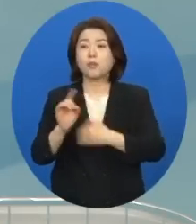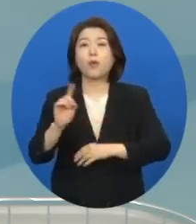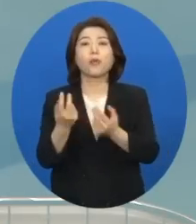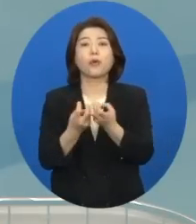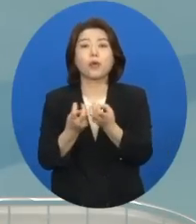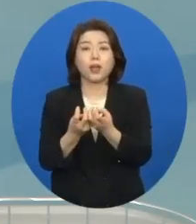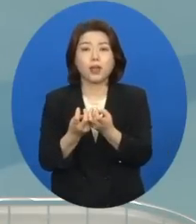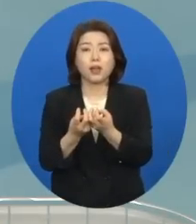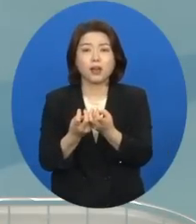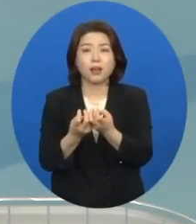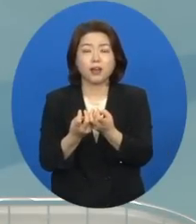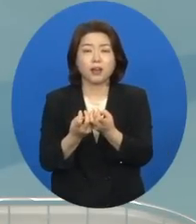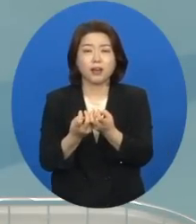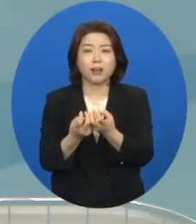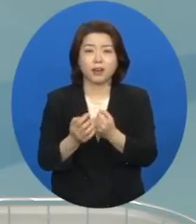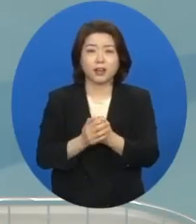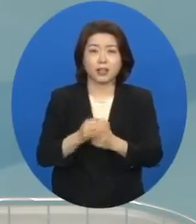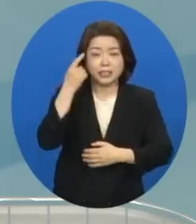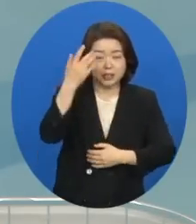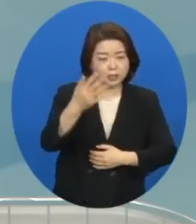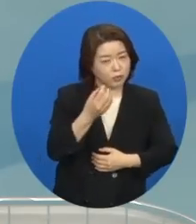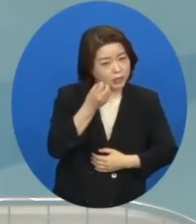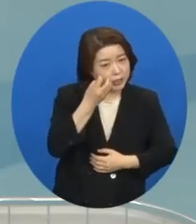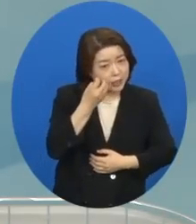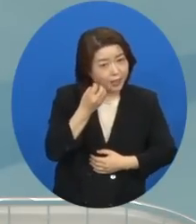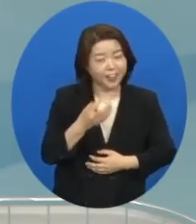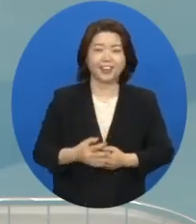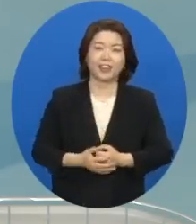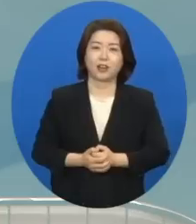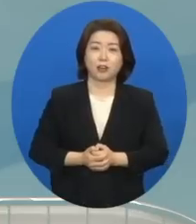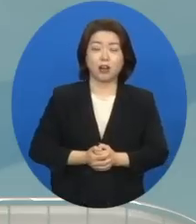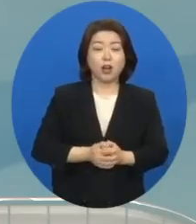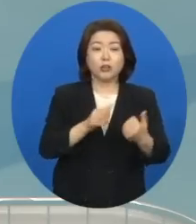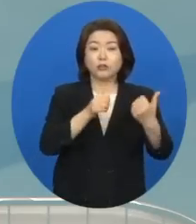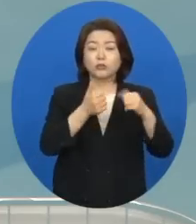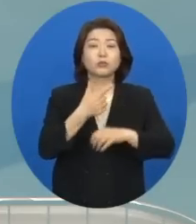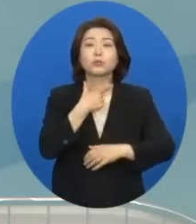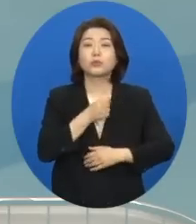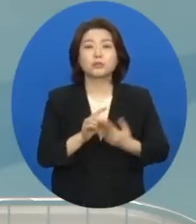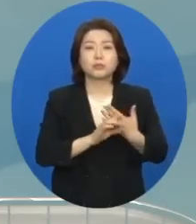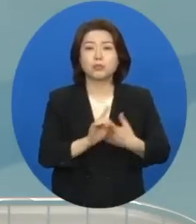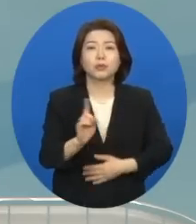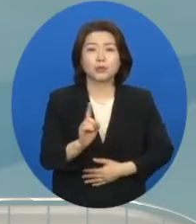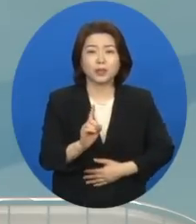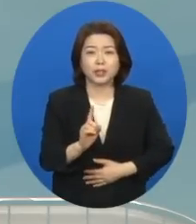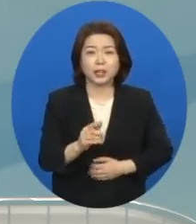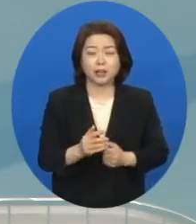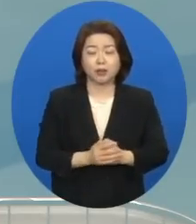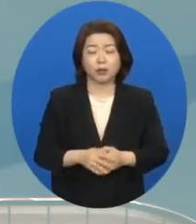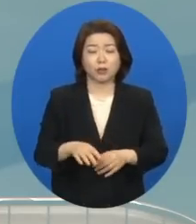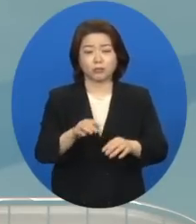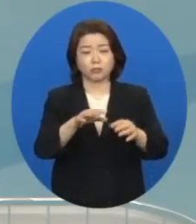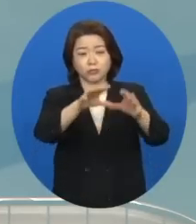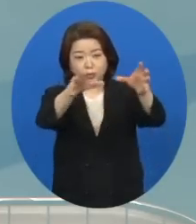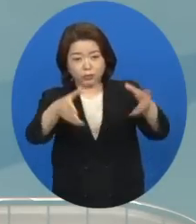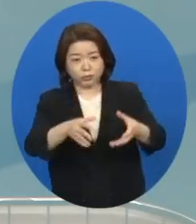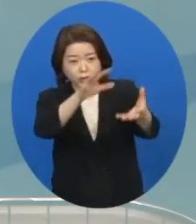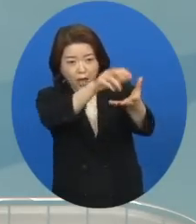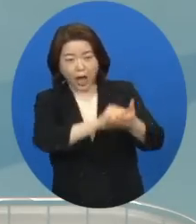돼요? 질문이 좀 이상한가요? 죽으려면 어떻게 해야 돼요? 가만히 있으면